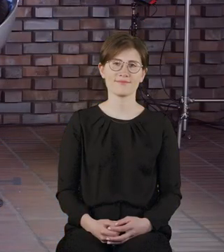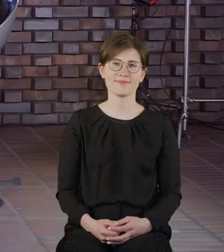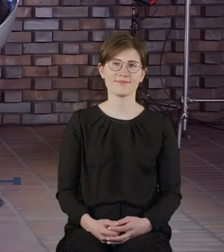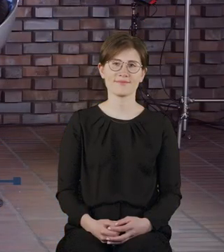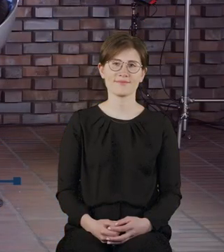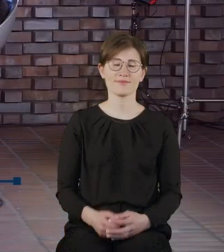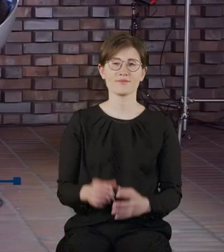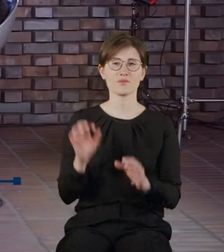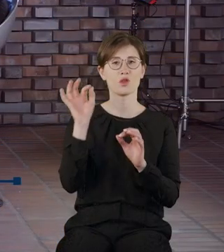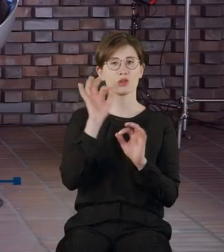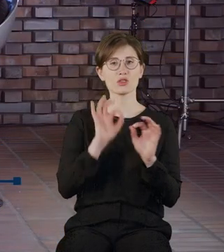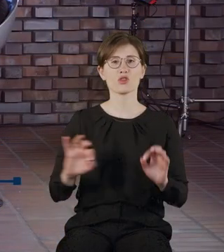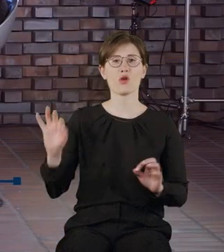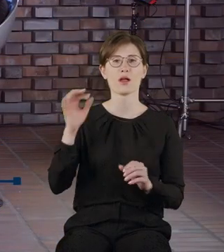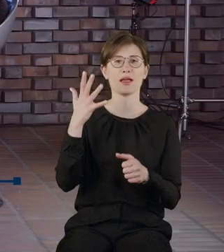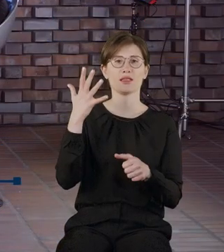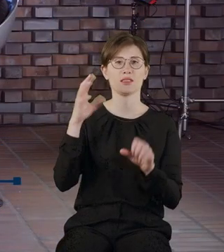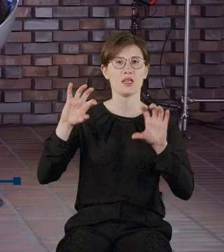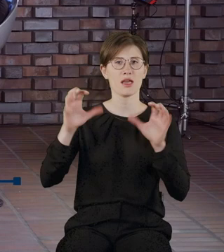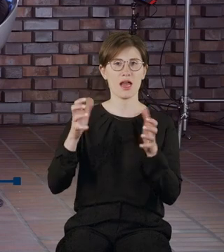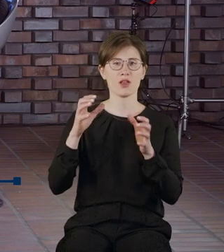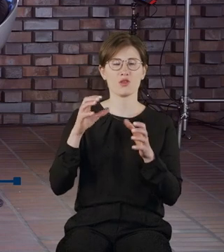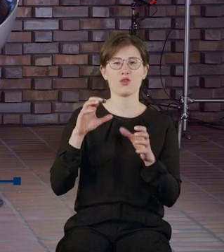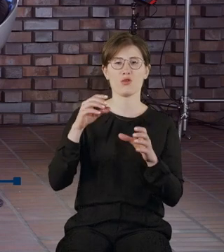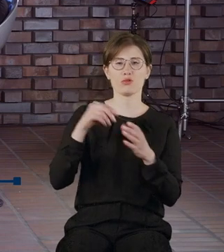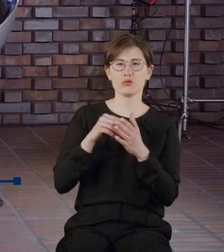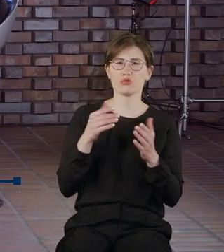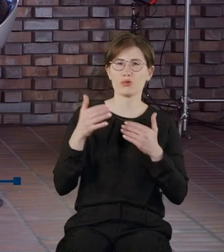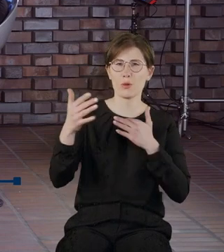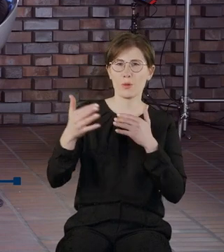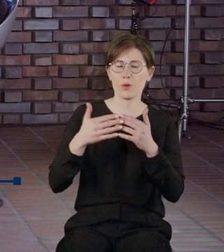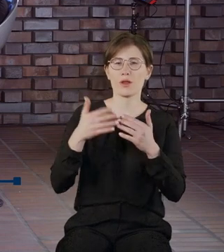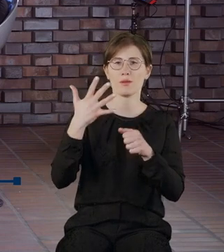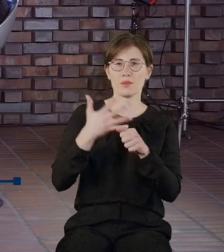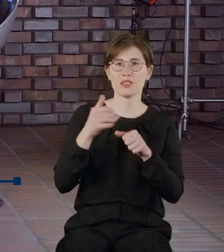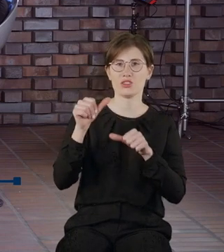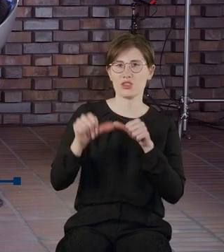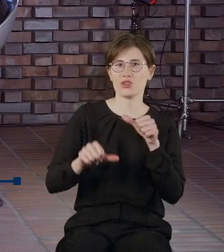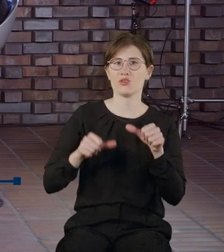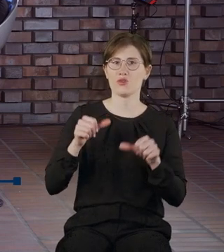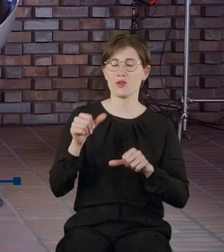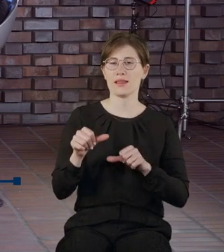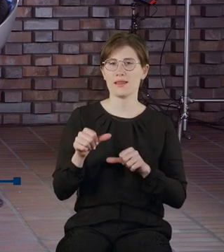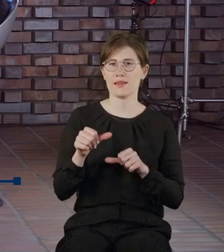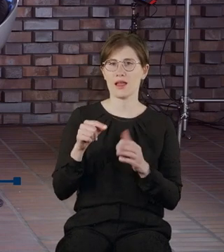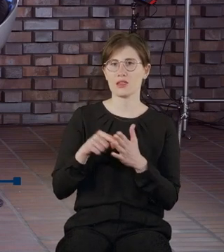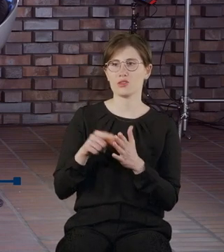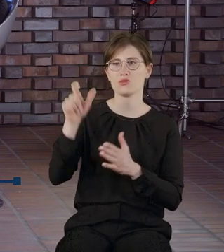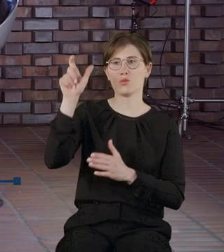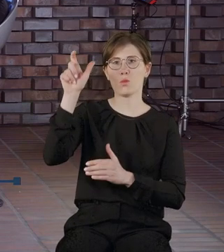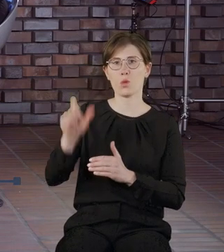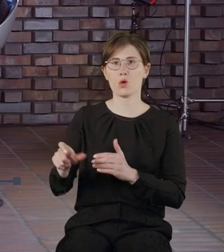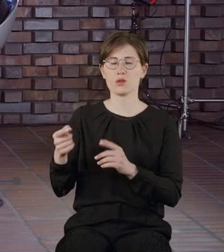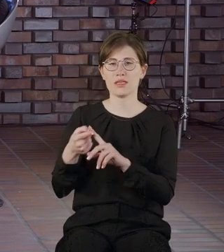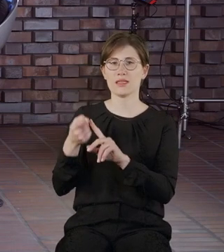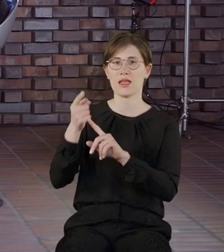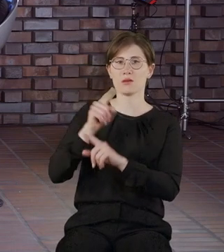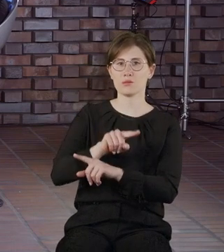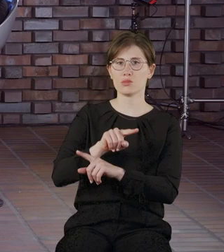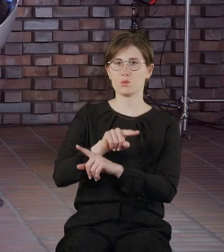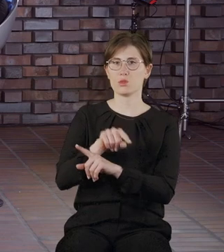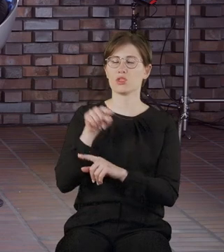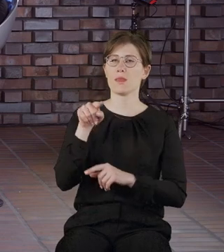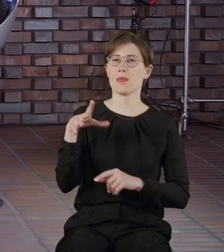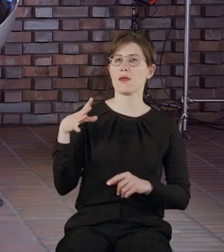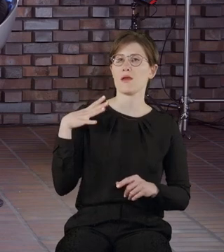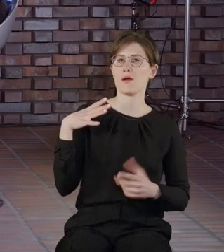Z okazji 50-lecia istnienia Radia Egida 16 maja 2019 roku przed budynkiem rektoratu Uniwersytetu Śląskiego miała